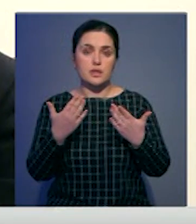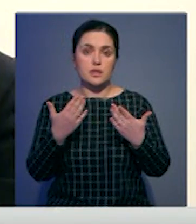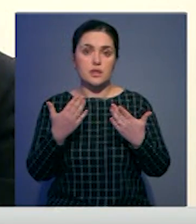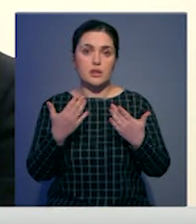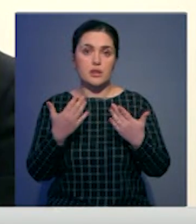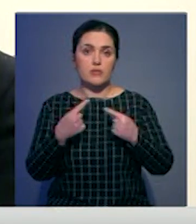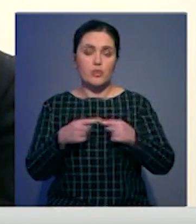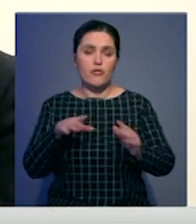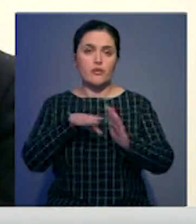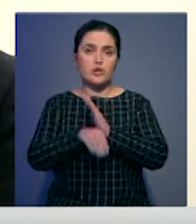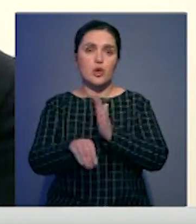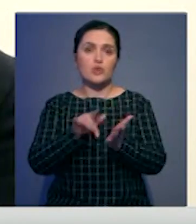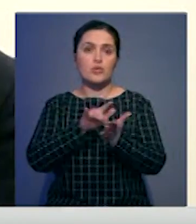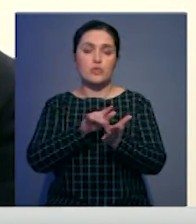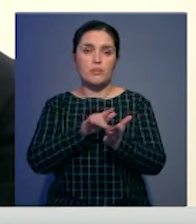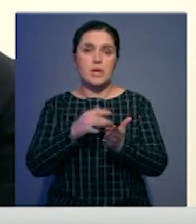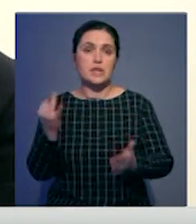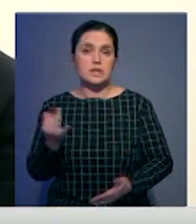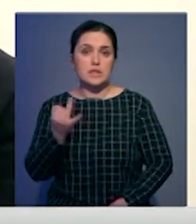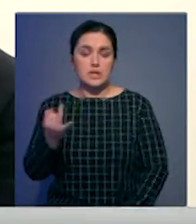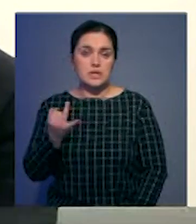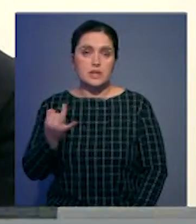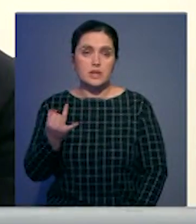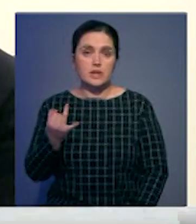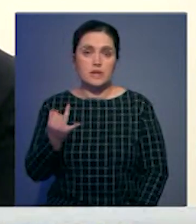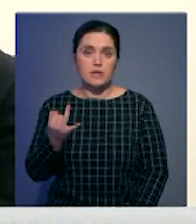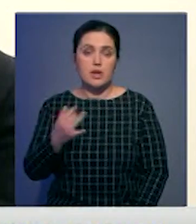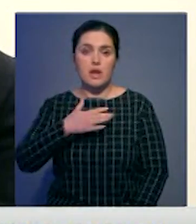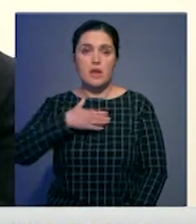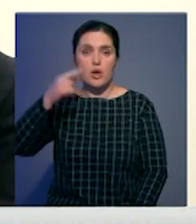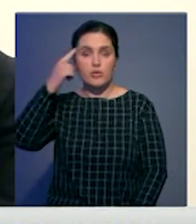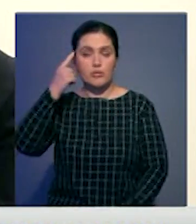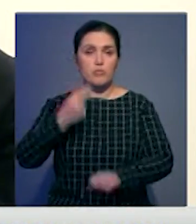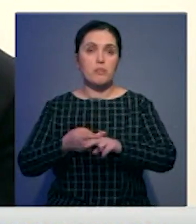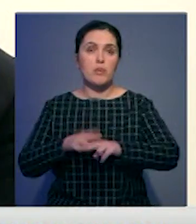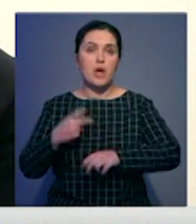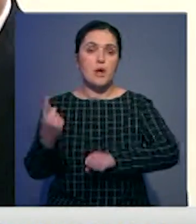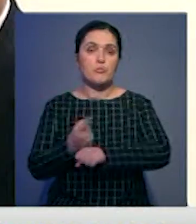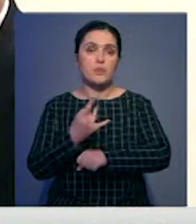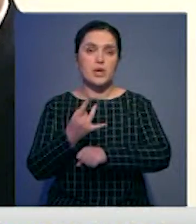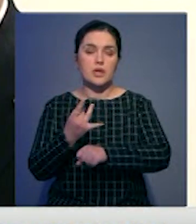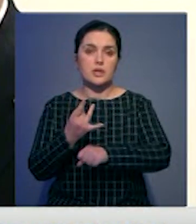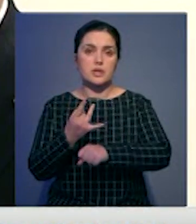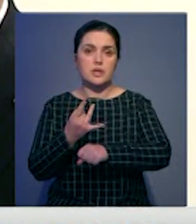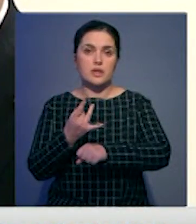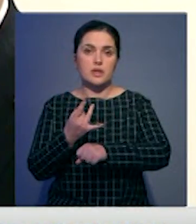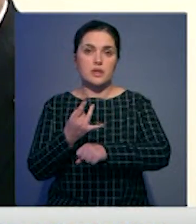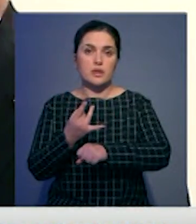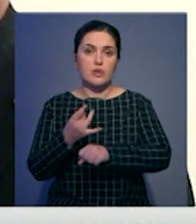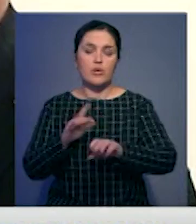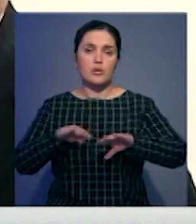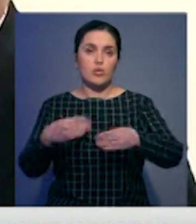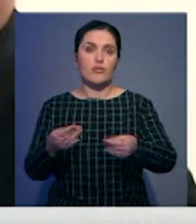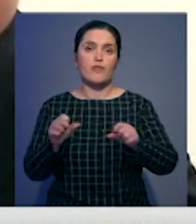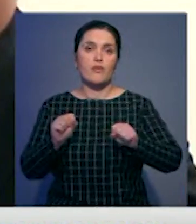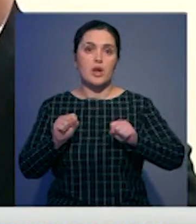отраслях, включая туризм, потому что большой интерес есть нашему региону. И я думаю, это впервые на базе университета. Данная платформа дает возможность